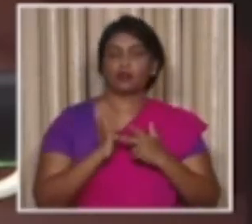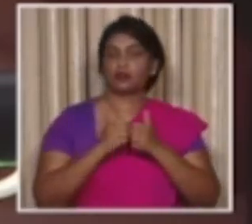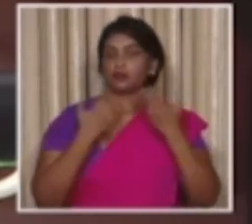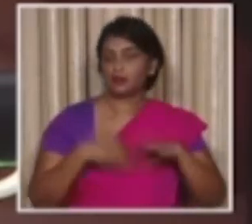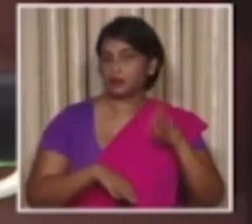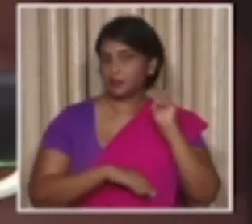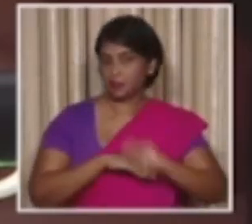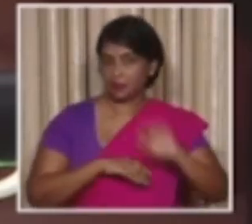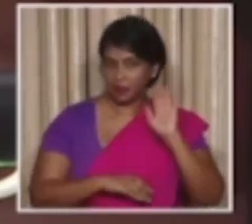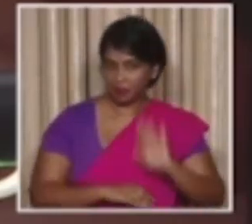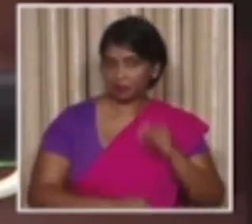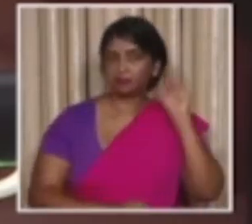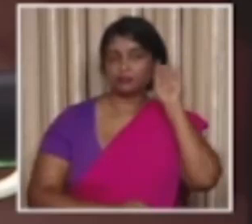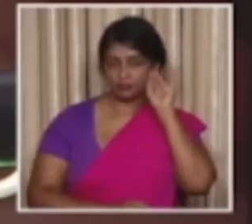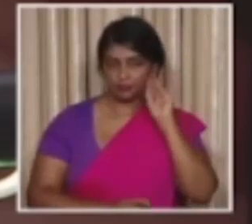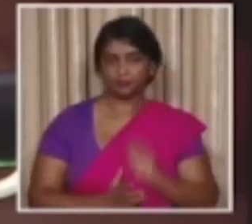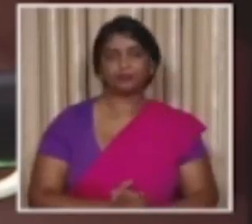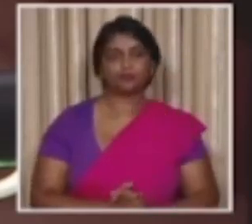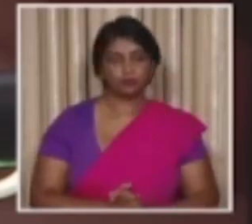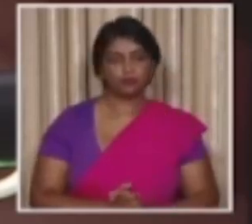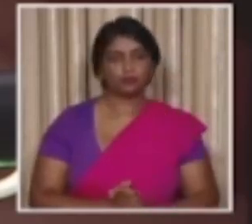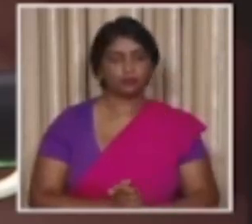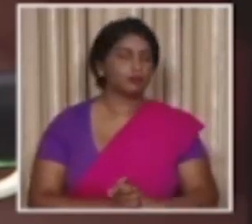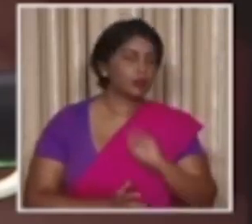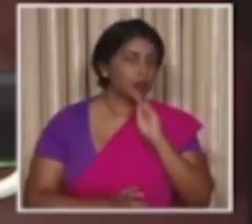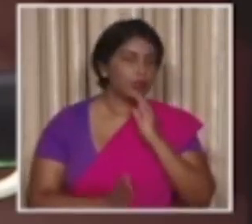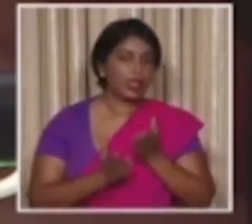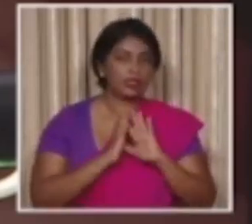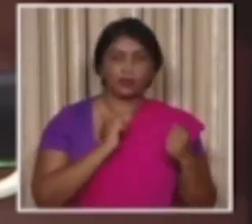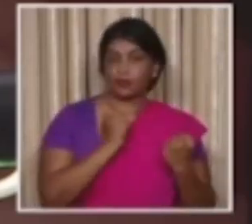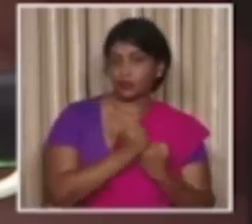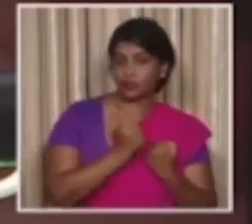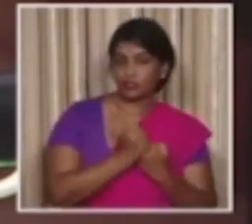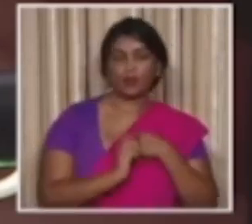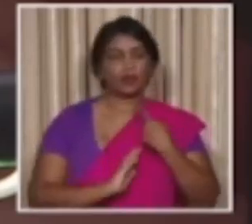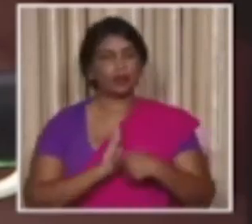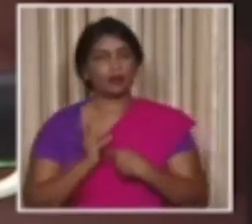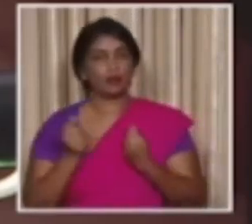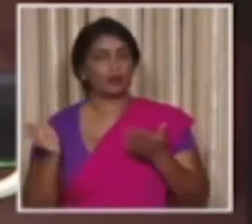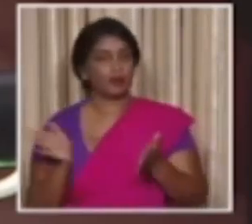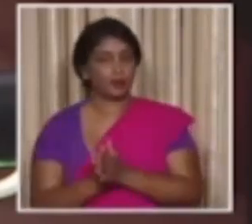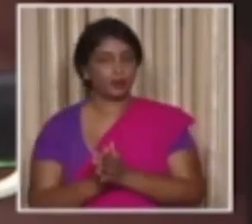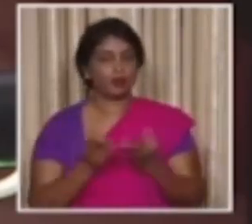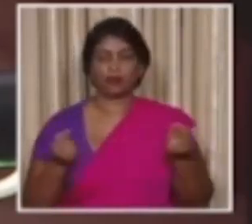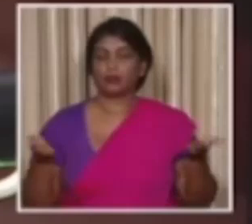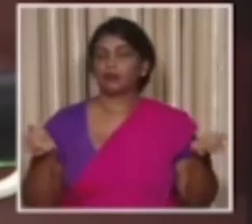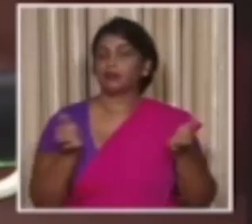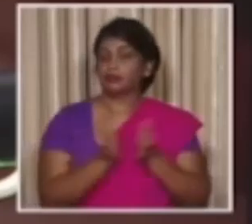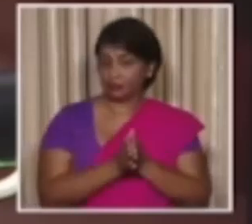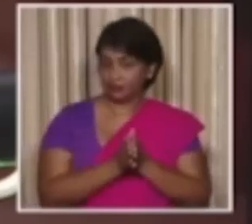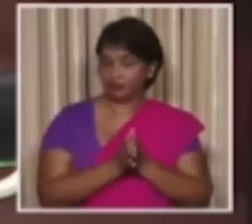क्रीमड सलसुम करेति बव वार्ता वेनो देखे अन्ने इंदियानु आधारे कुत श्रीलंका एकाबद्धर मुदले मुदल